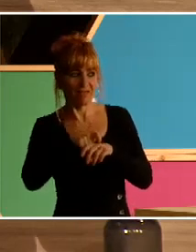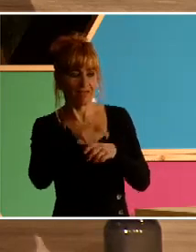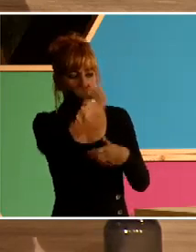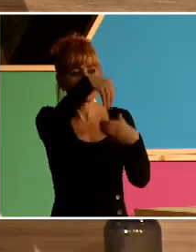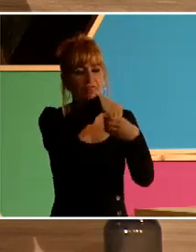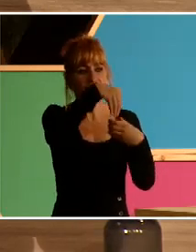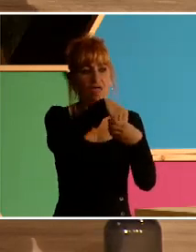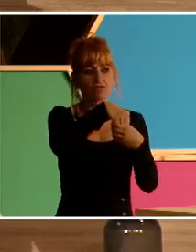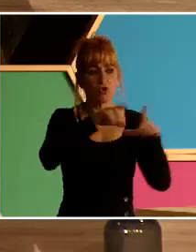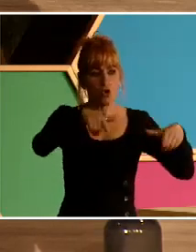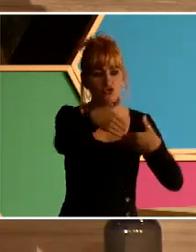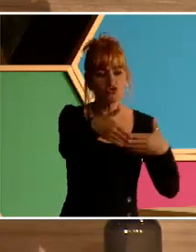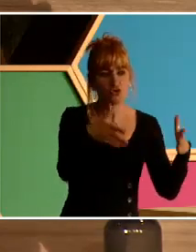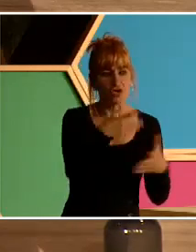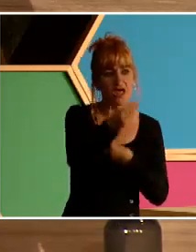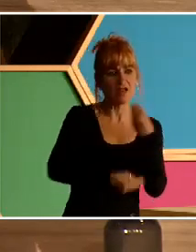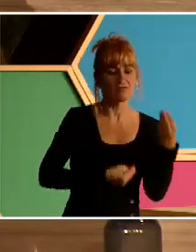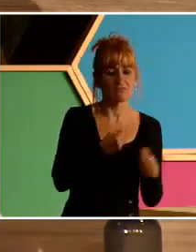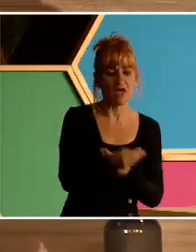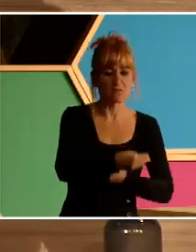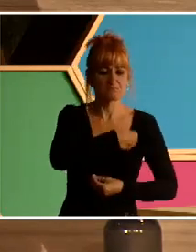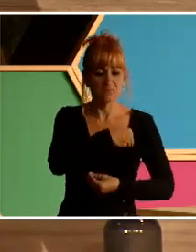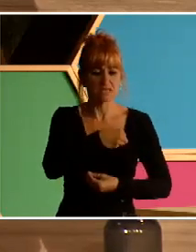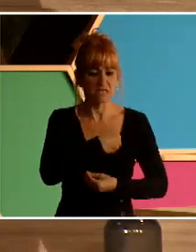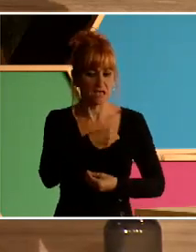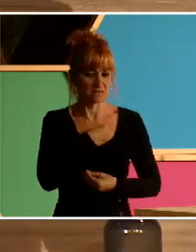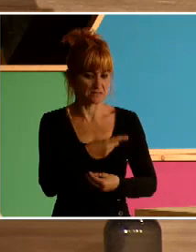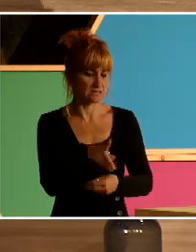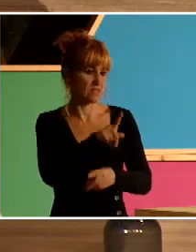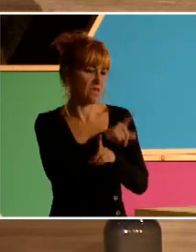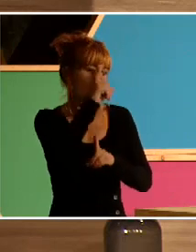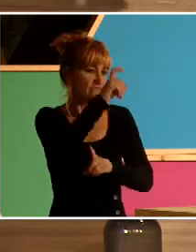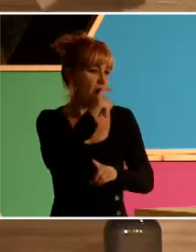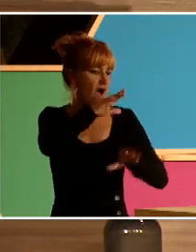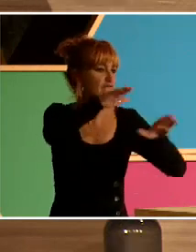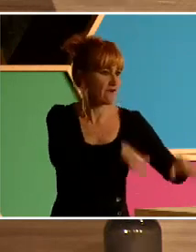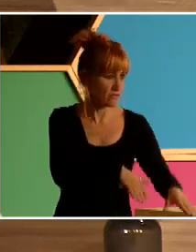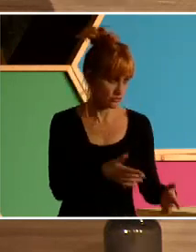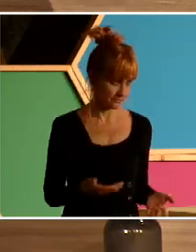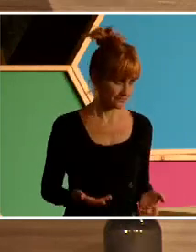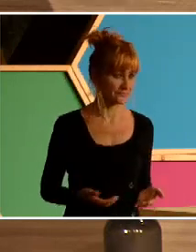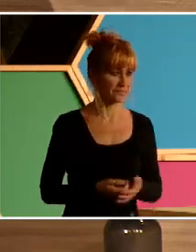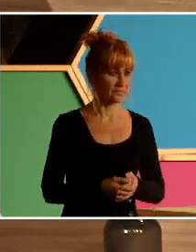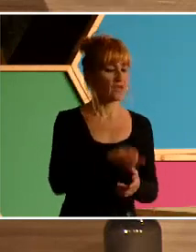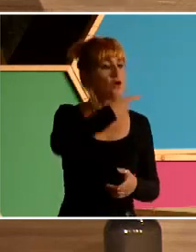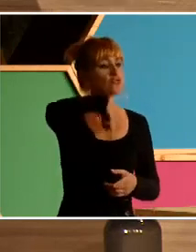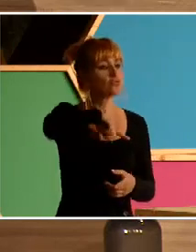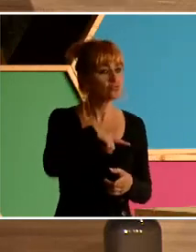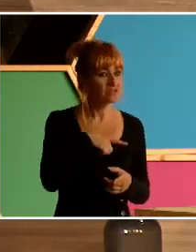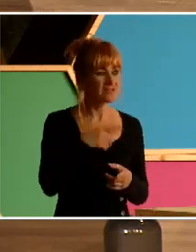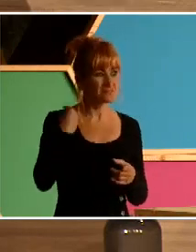franquisme. Vergonya que hagin hagut de passar 40 anys perquè acabéssim nosaltres amb aquestes misses que es feien interrompudament